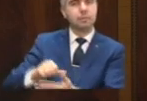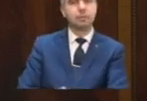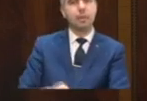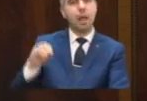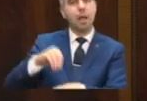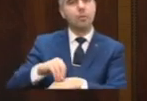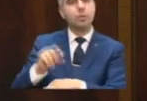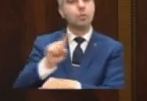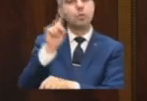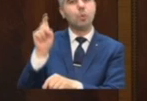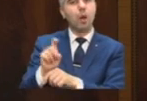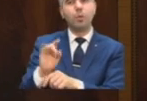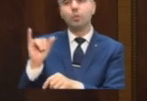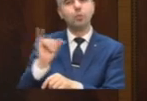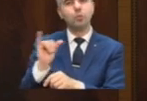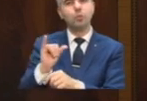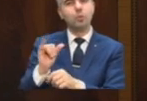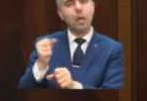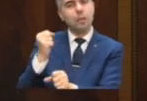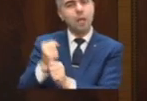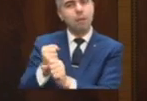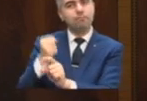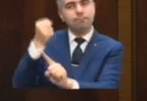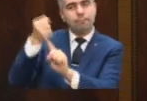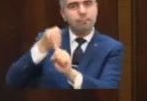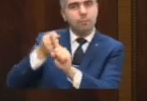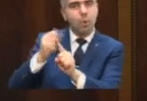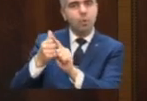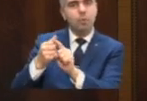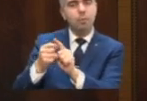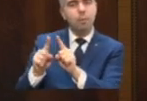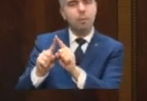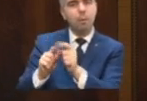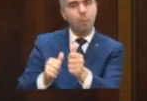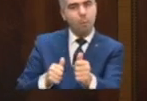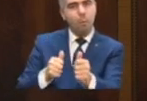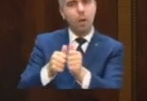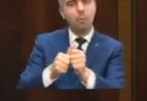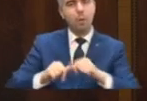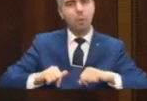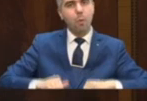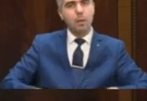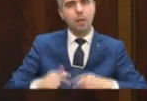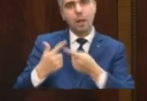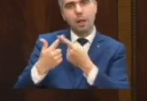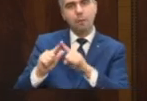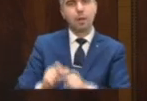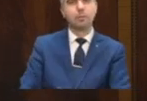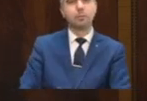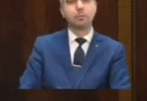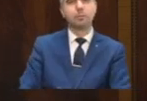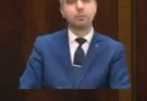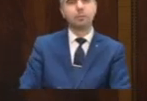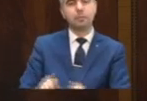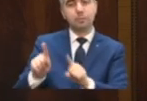ونسائلكم عن حالة تقدمه ومجهودات الوزارة لمواكبته، خاصة ما تعلق منه بالمنطقة الحرة